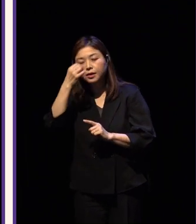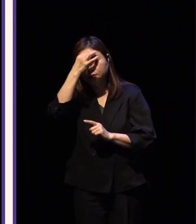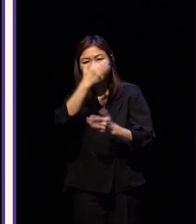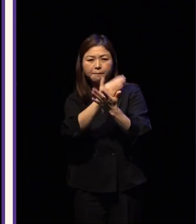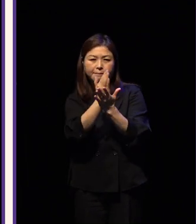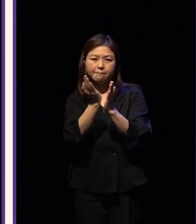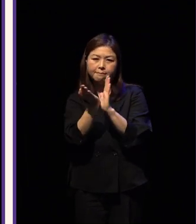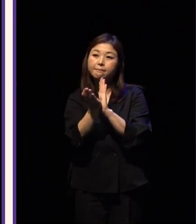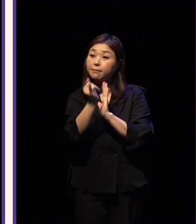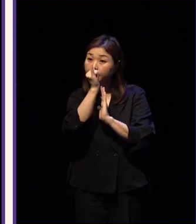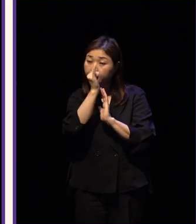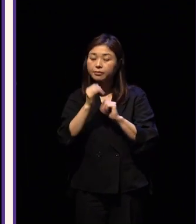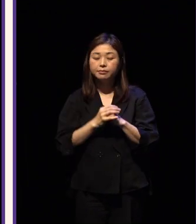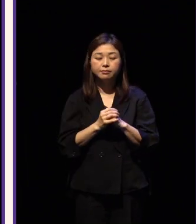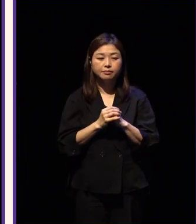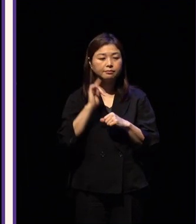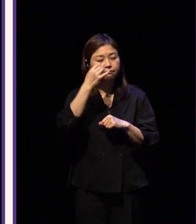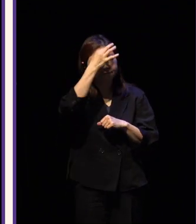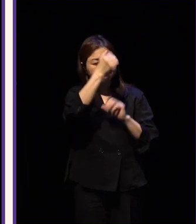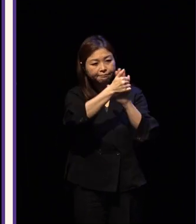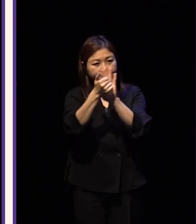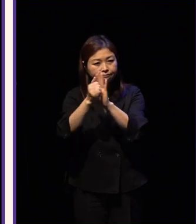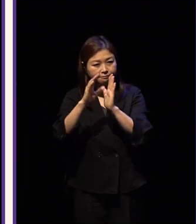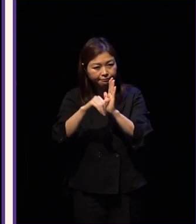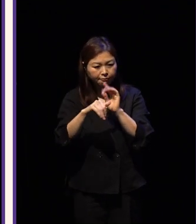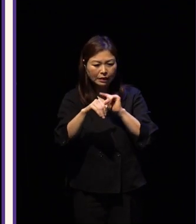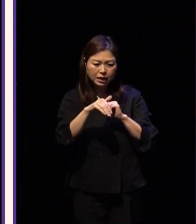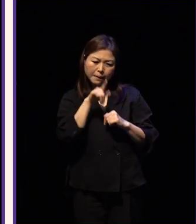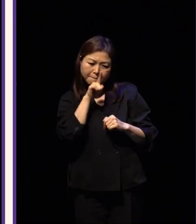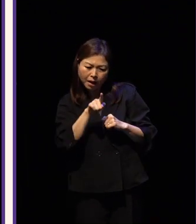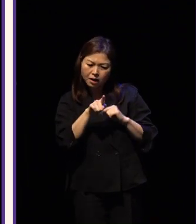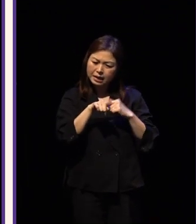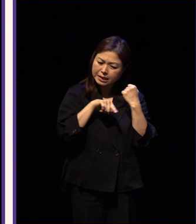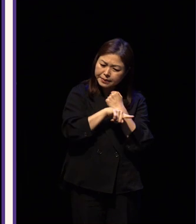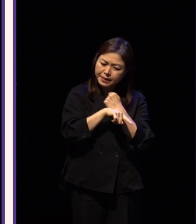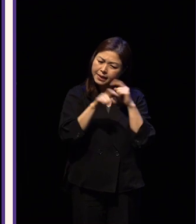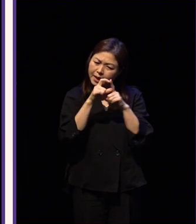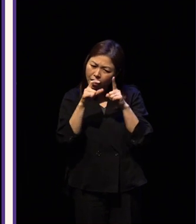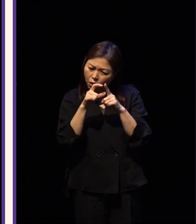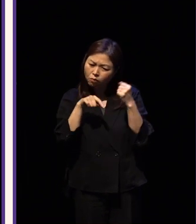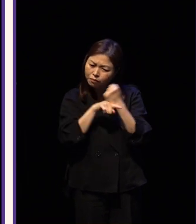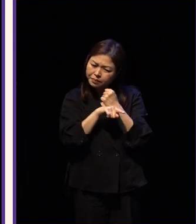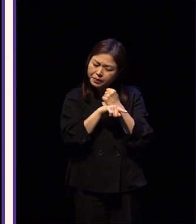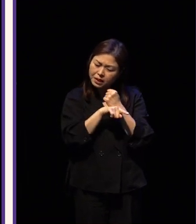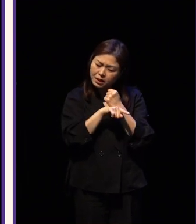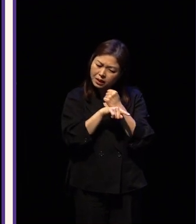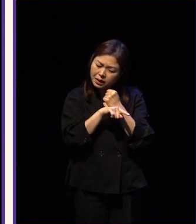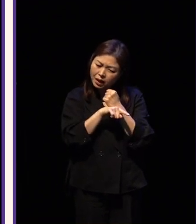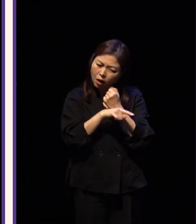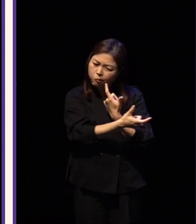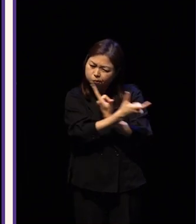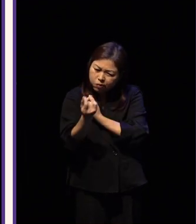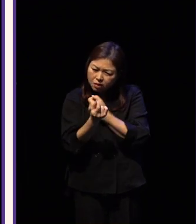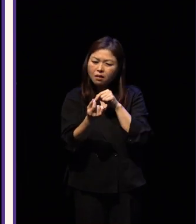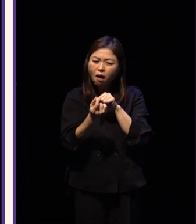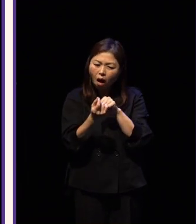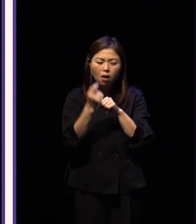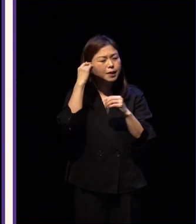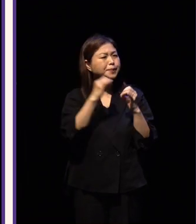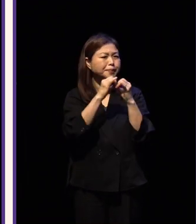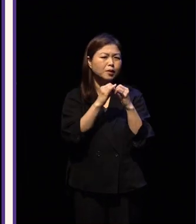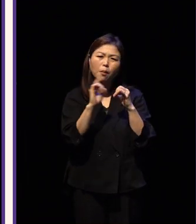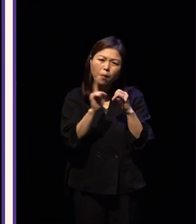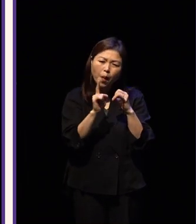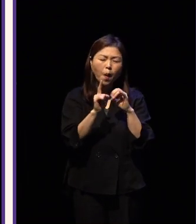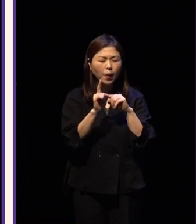지원을함에 있어서이 학제적인 다원의 정의를 어떻게 내릴 것이냐에 대해서 또 많습니다만 저희들은